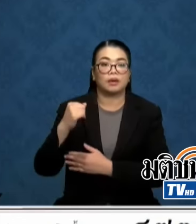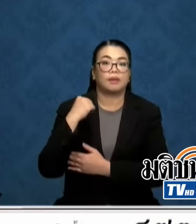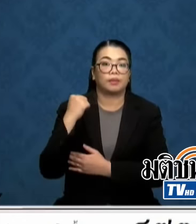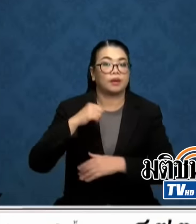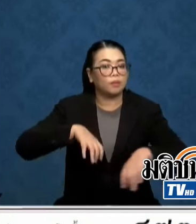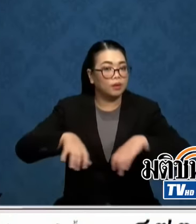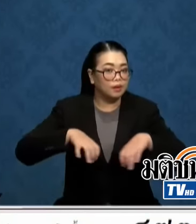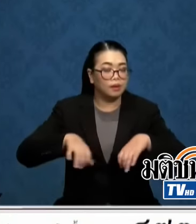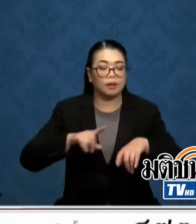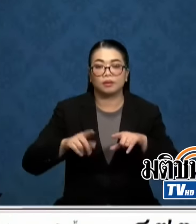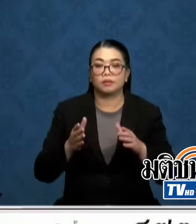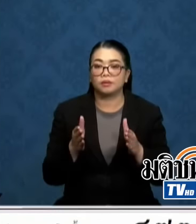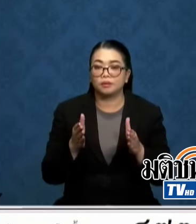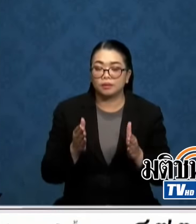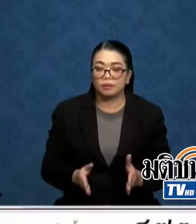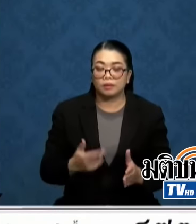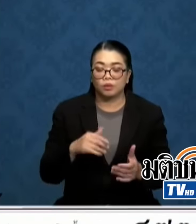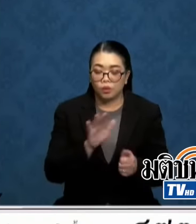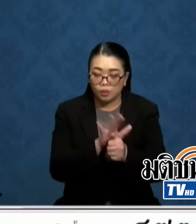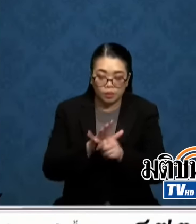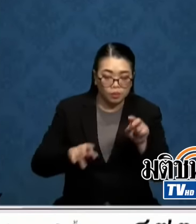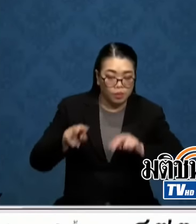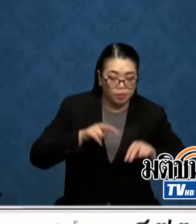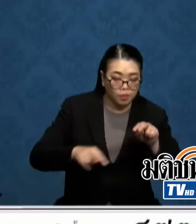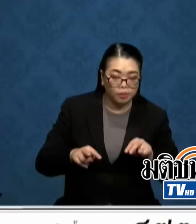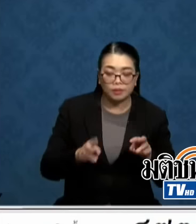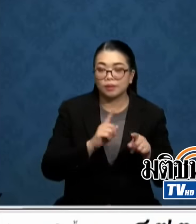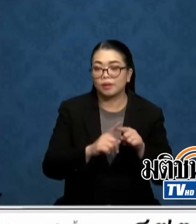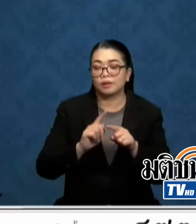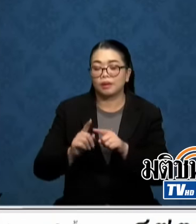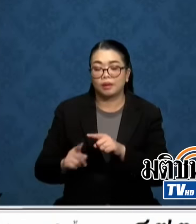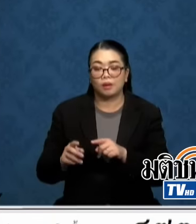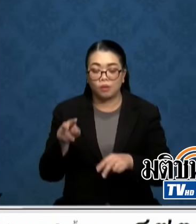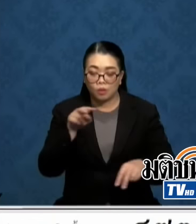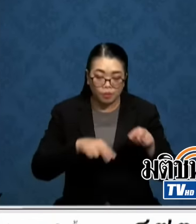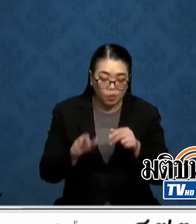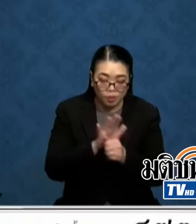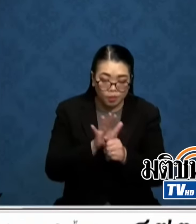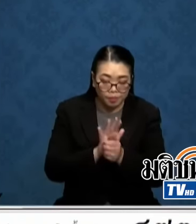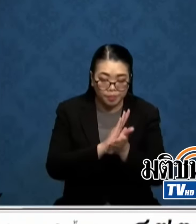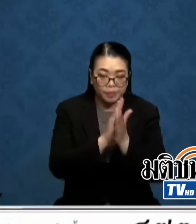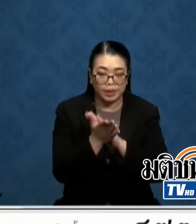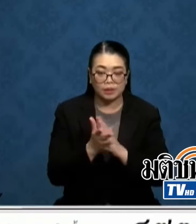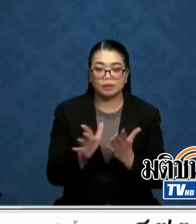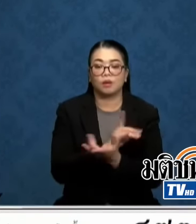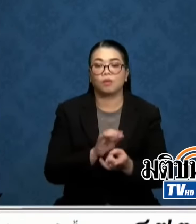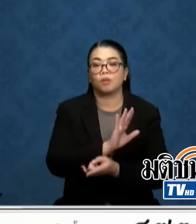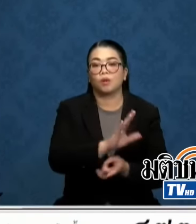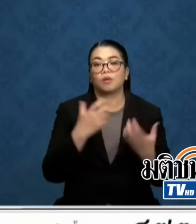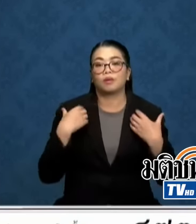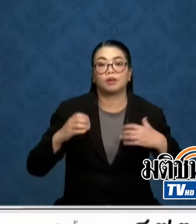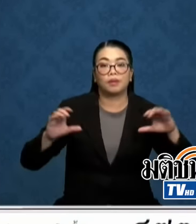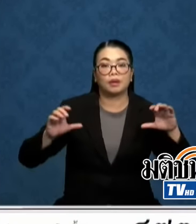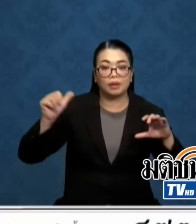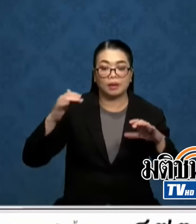บริหารนิติบัญญัติโดยควบคุมกลไกและหน่วยงานของรัฐได้ดังนั้นครับรัฐธรรมนูญ